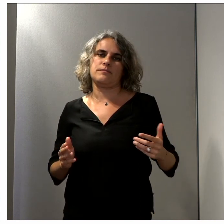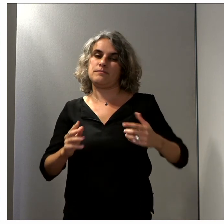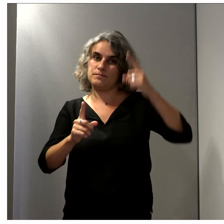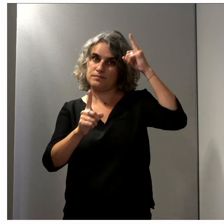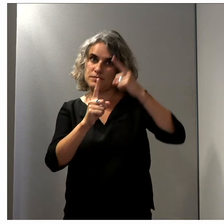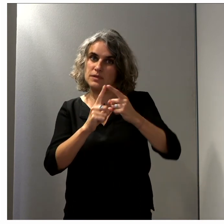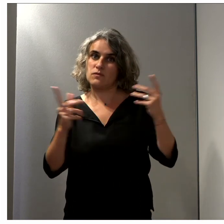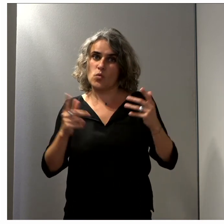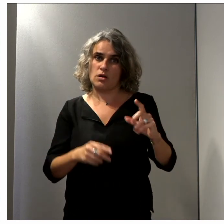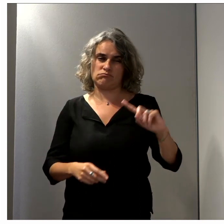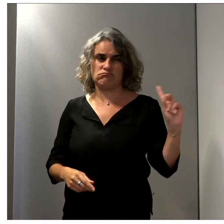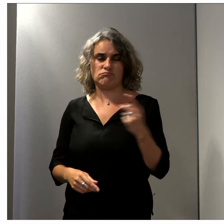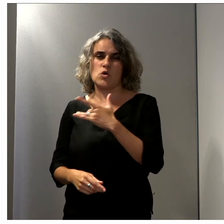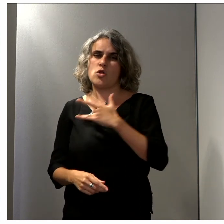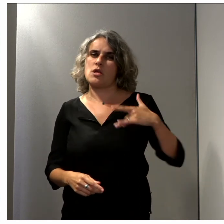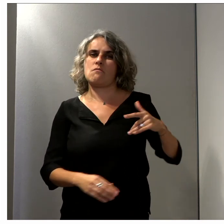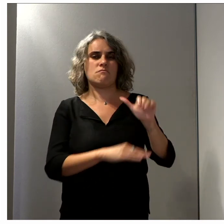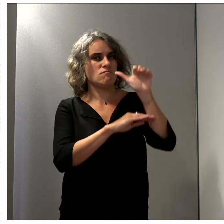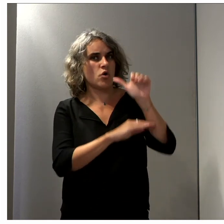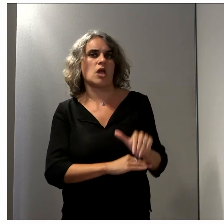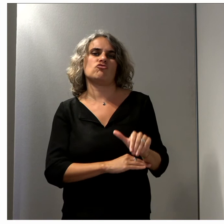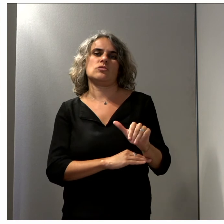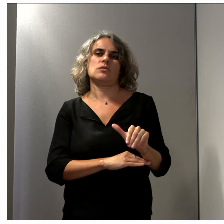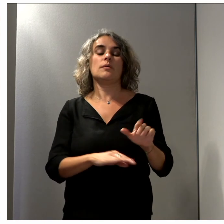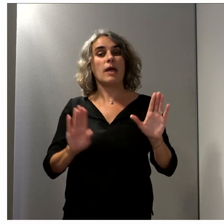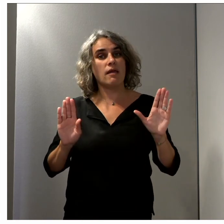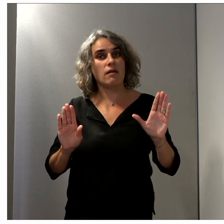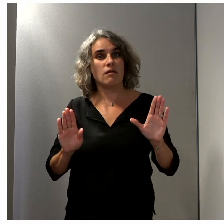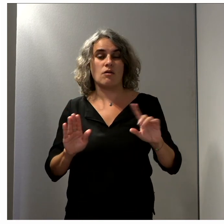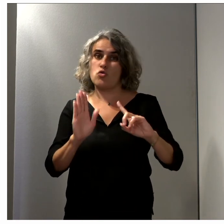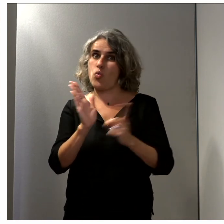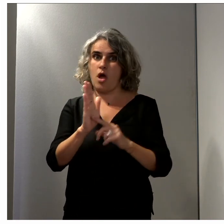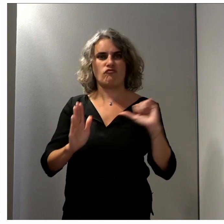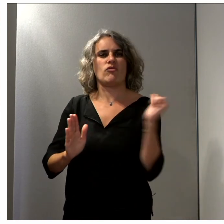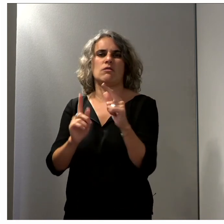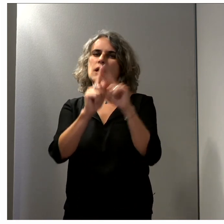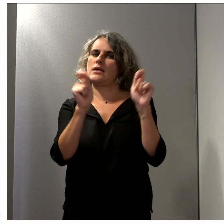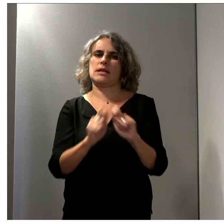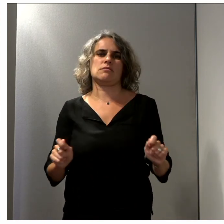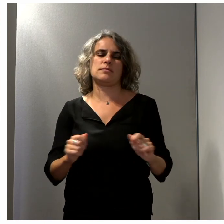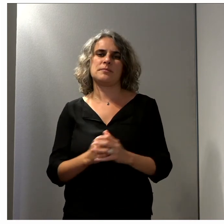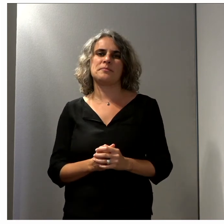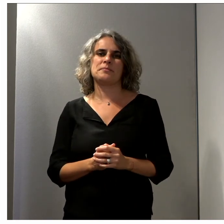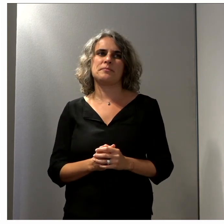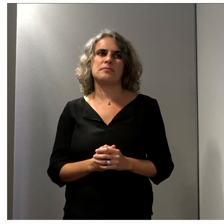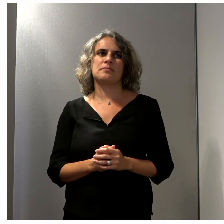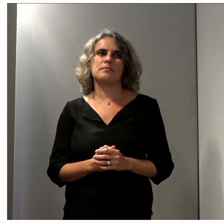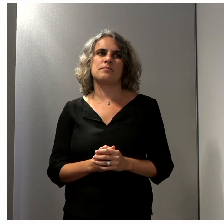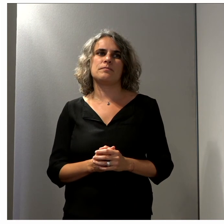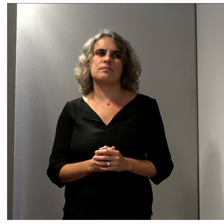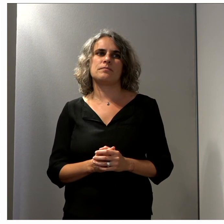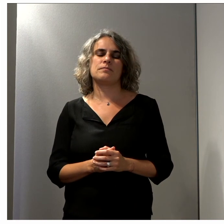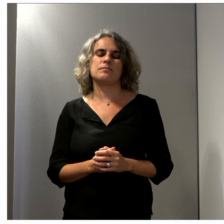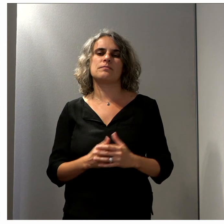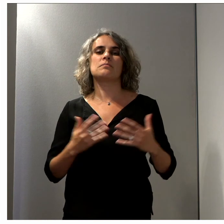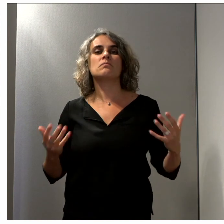protéger la santé de tout le monde, sans oublier de respecter les droits de chacun. Sortir d'une approche centrée sur